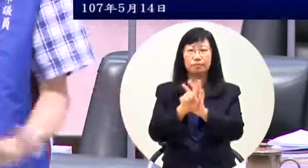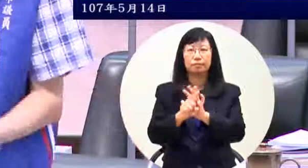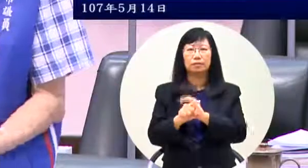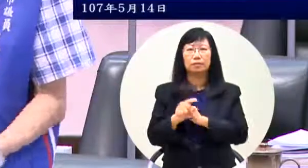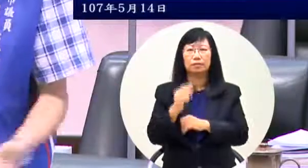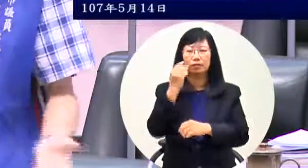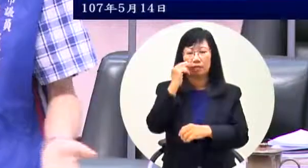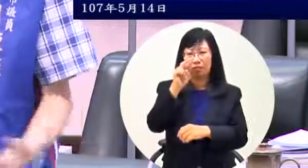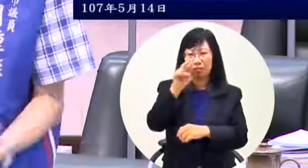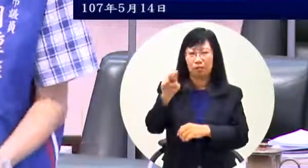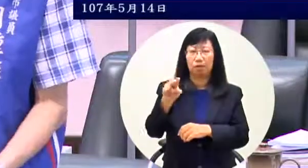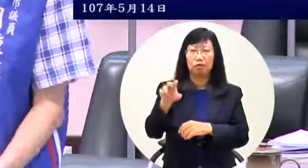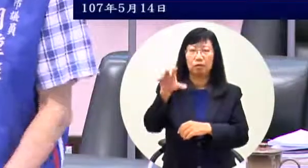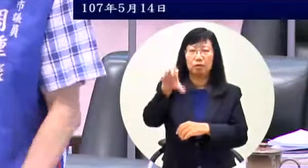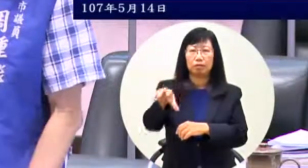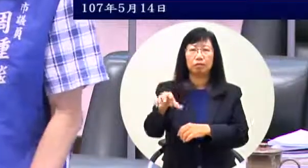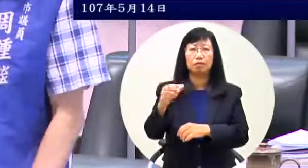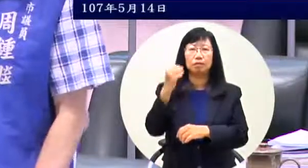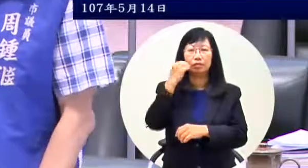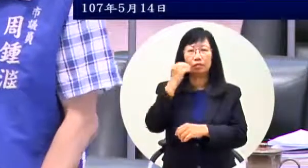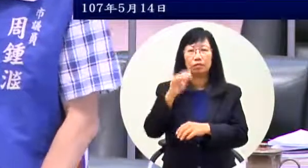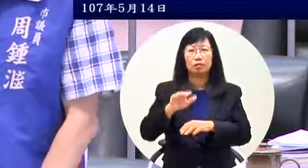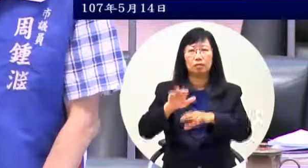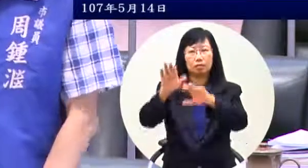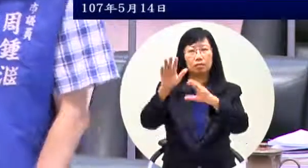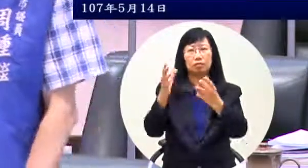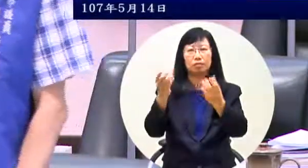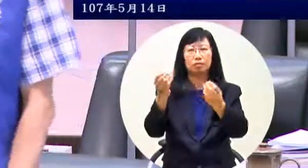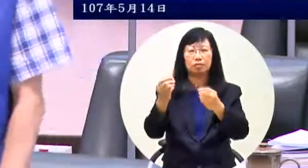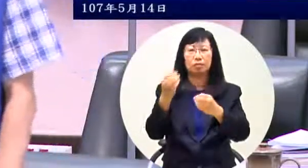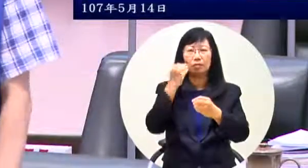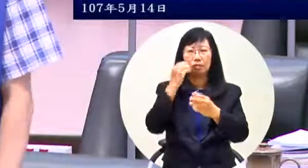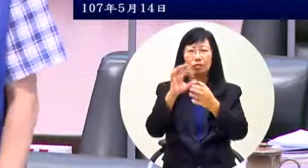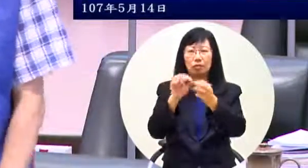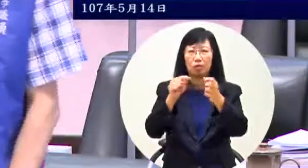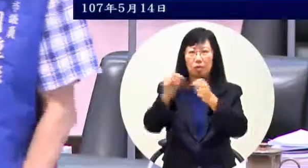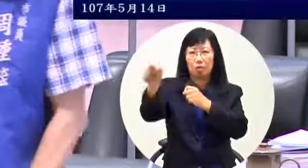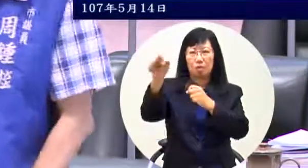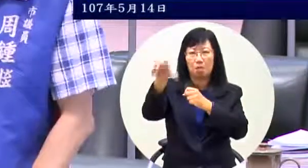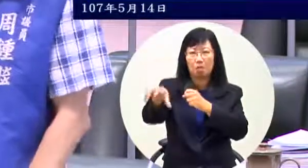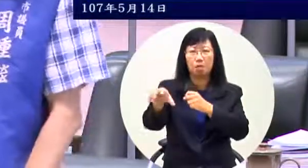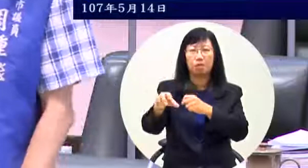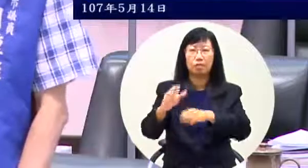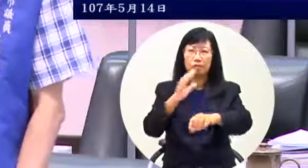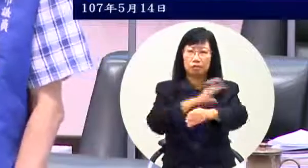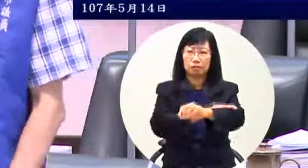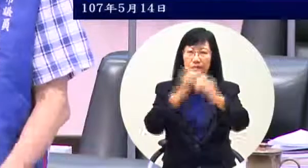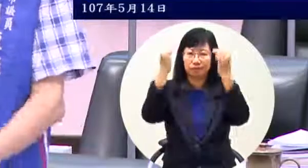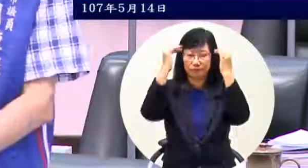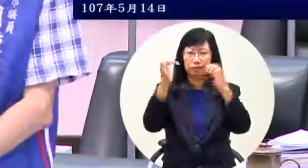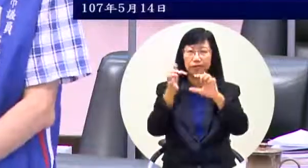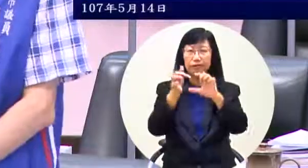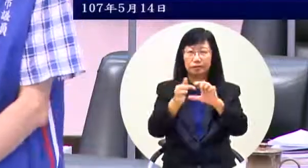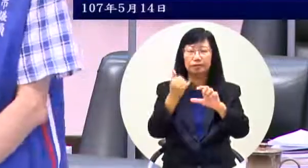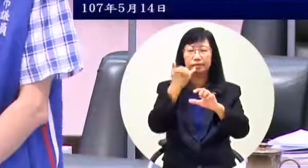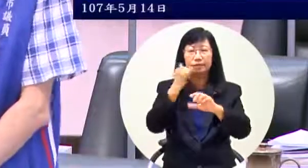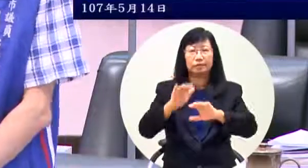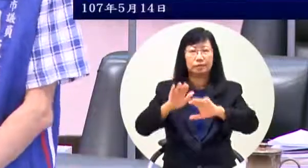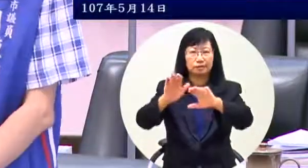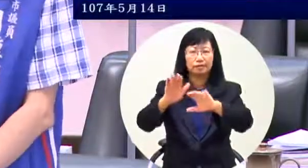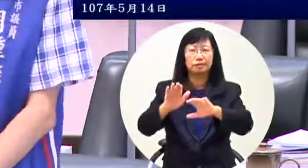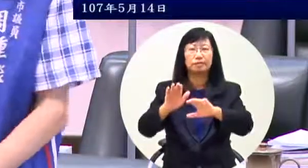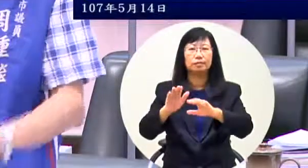方我们比较偏远的左南区都能够比较进步、比较繁荣，所以才出来担任民意代